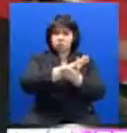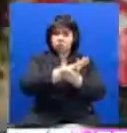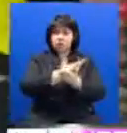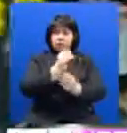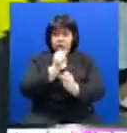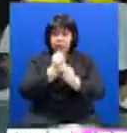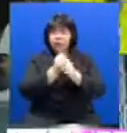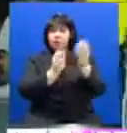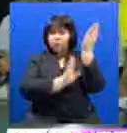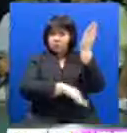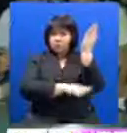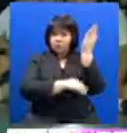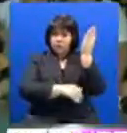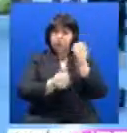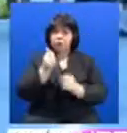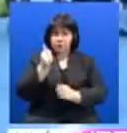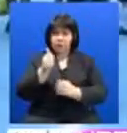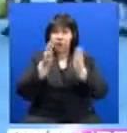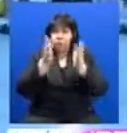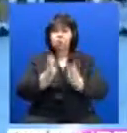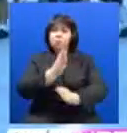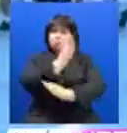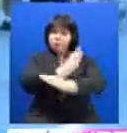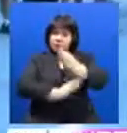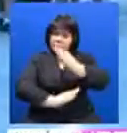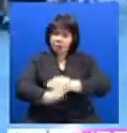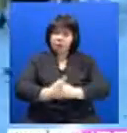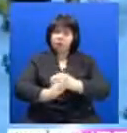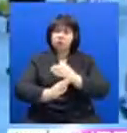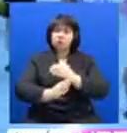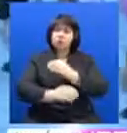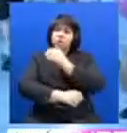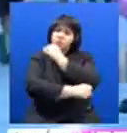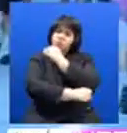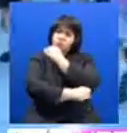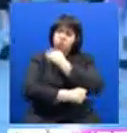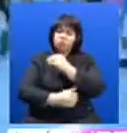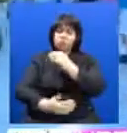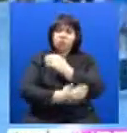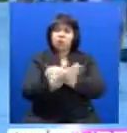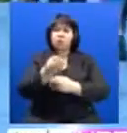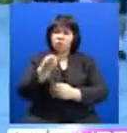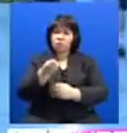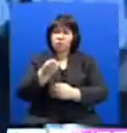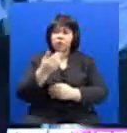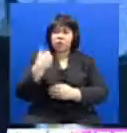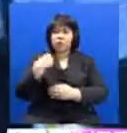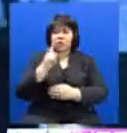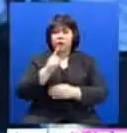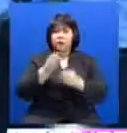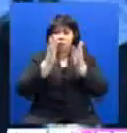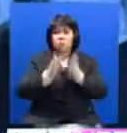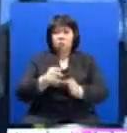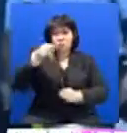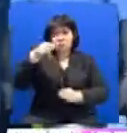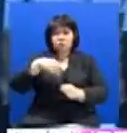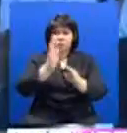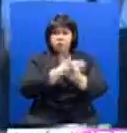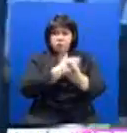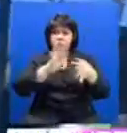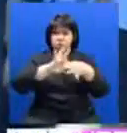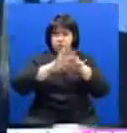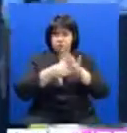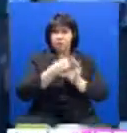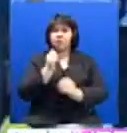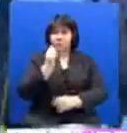จังหวัดชายแดนภาคใต้ผู้พิการผู้ด้อยโอกาสและผู้ที่มีความสามารถพิเศษทั้งดนตรีกีฬาเป็นต้นแต่